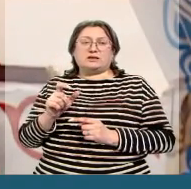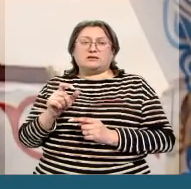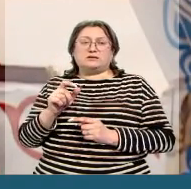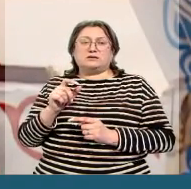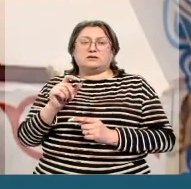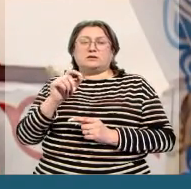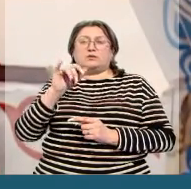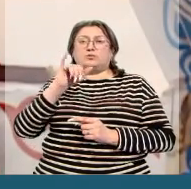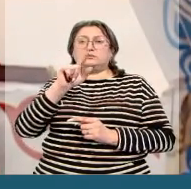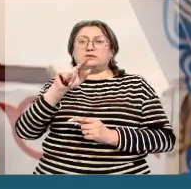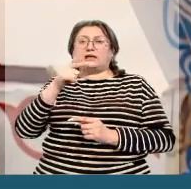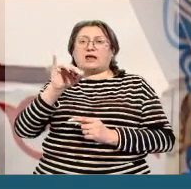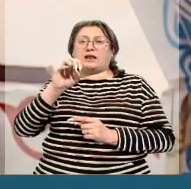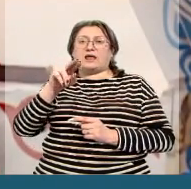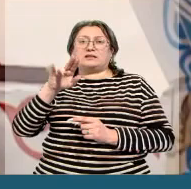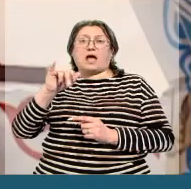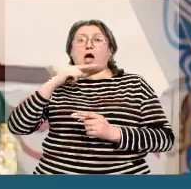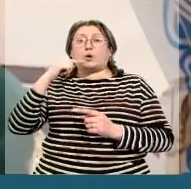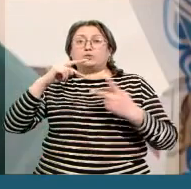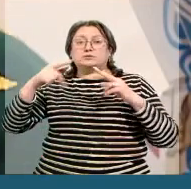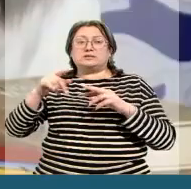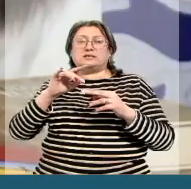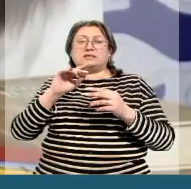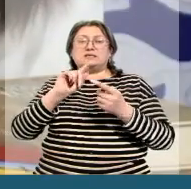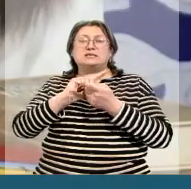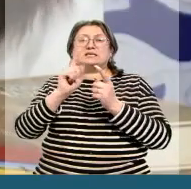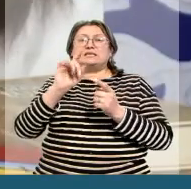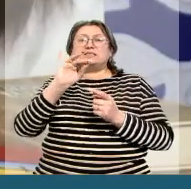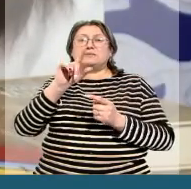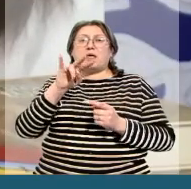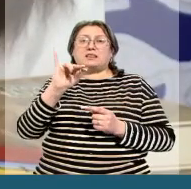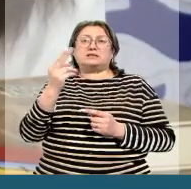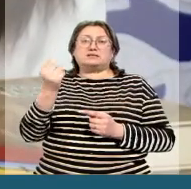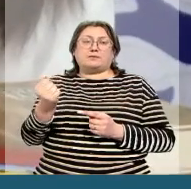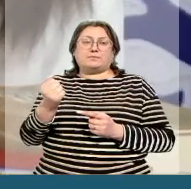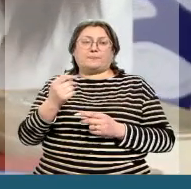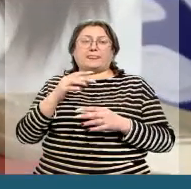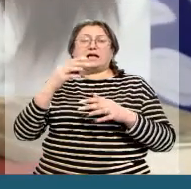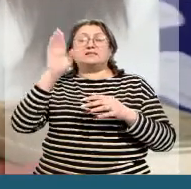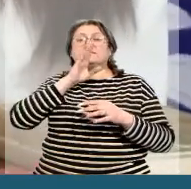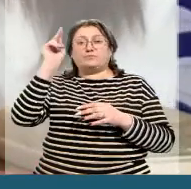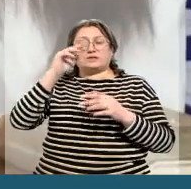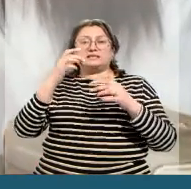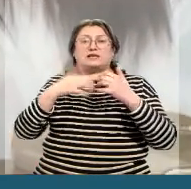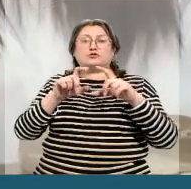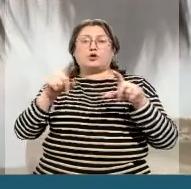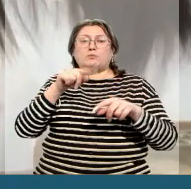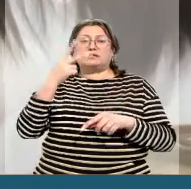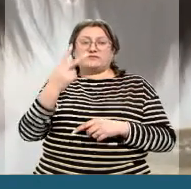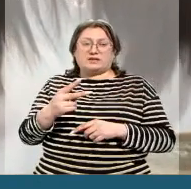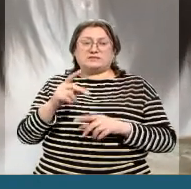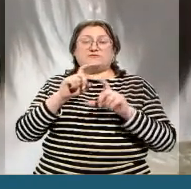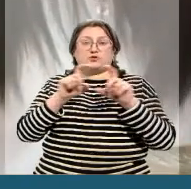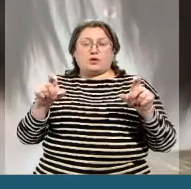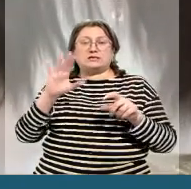из «Узгиреда». По-русски «изменится». Галина Пенкина – ученица средней школы номер 20 города Кустанай.